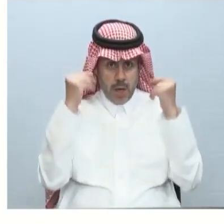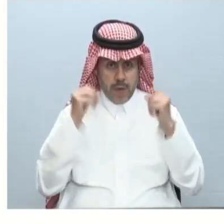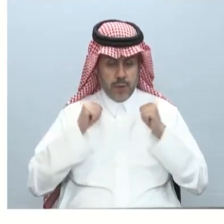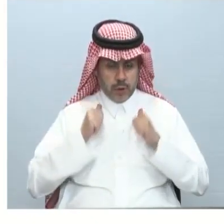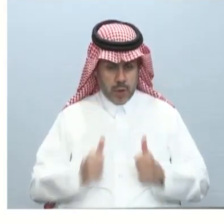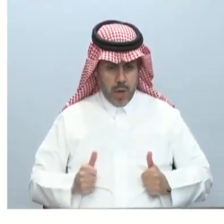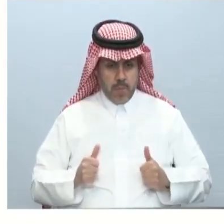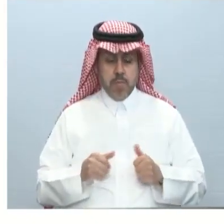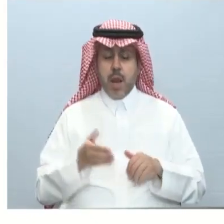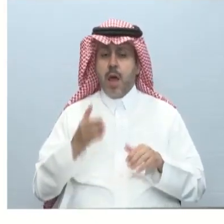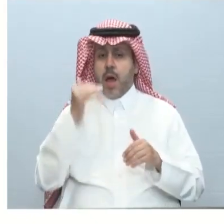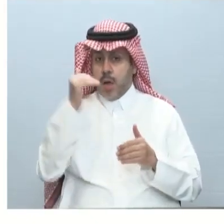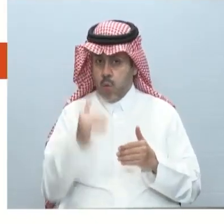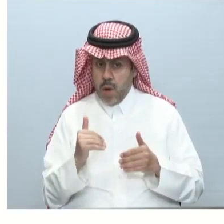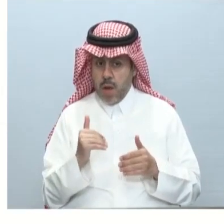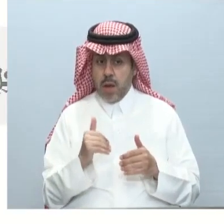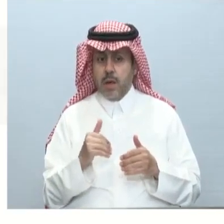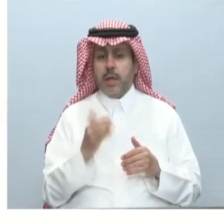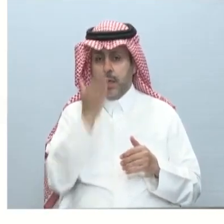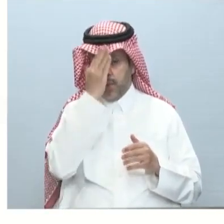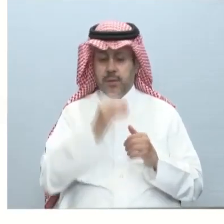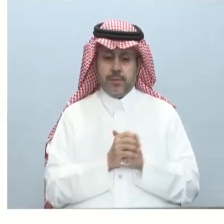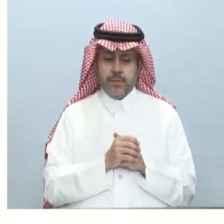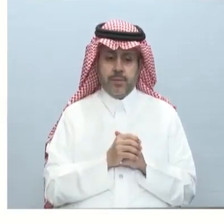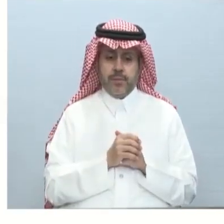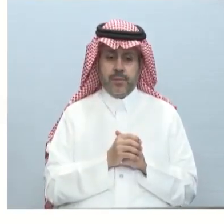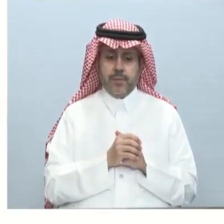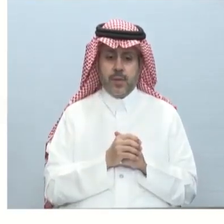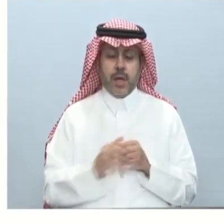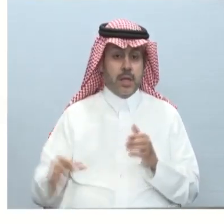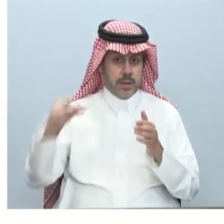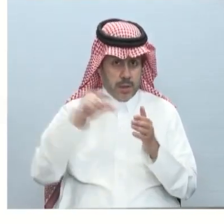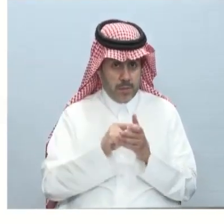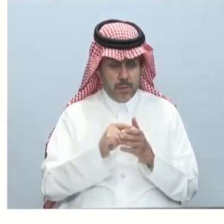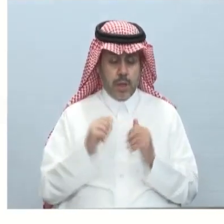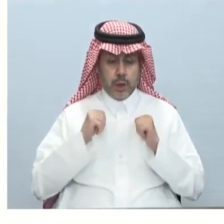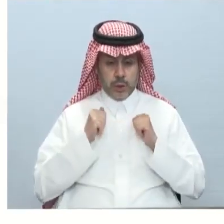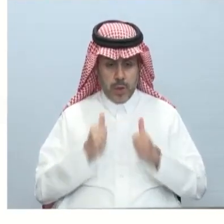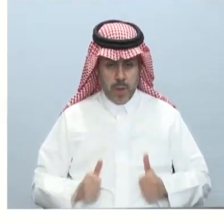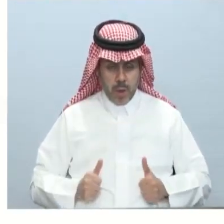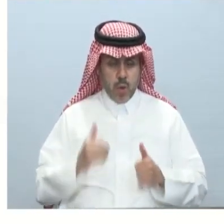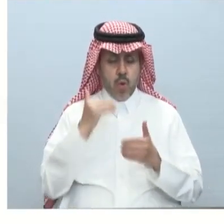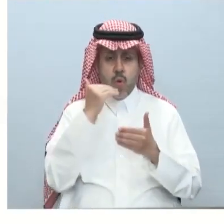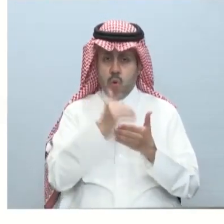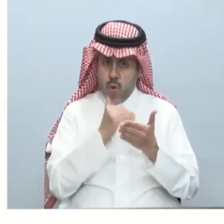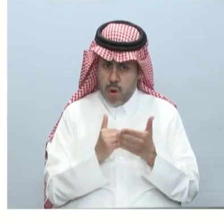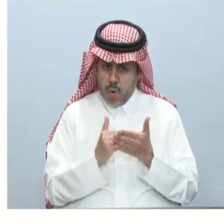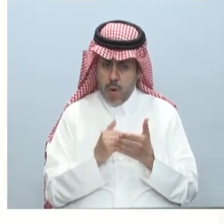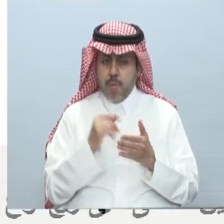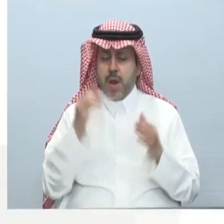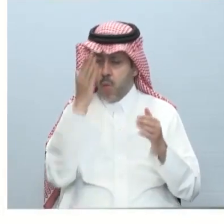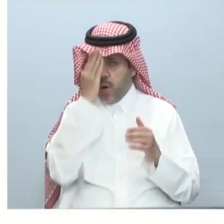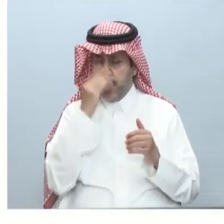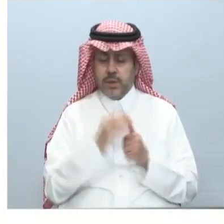على انواع من العباده والهدف الثاني ان يستدل الطالب على كل نوع من انواع العباده